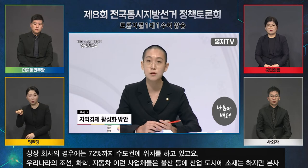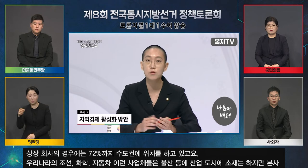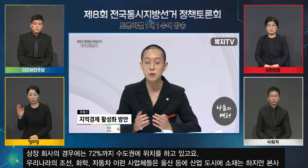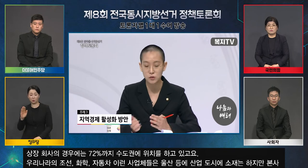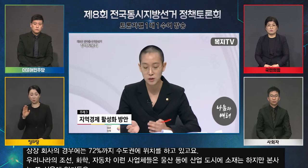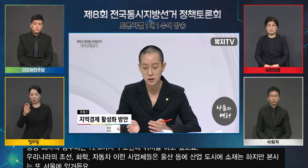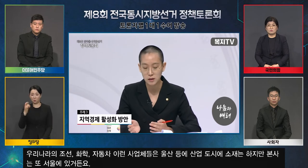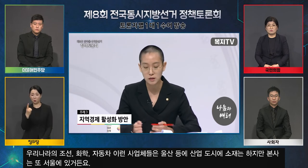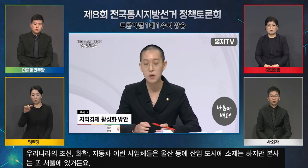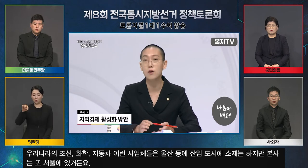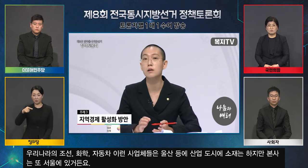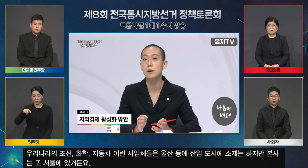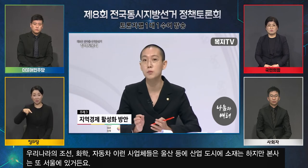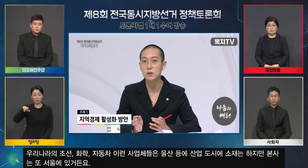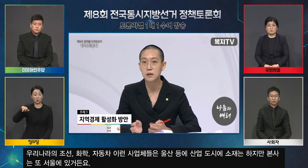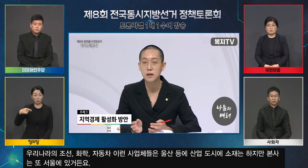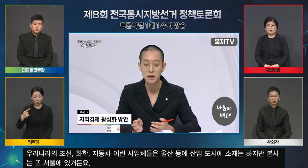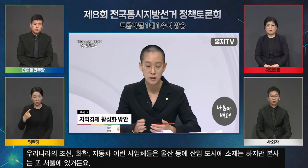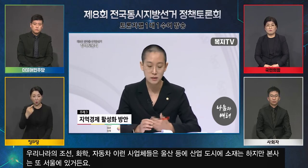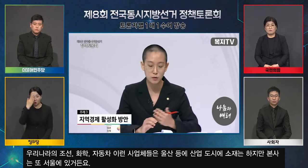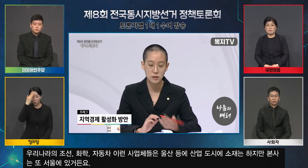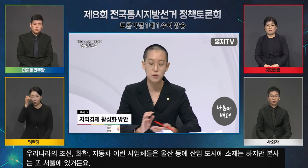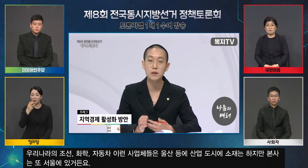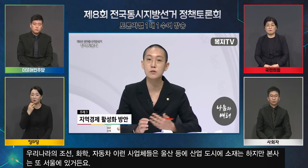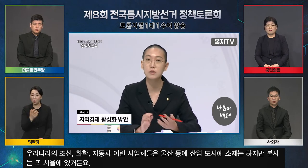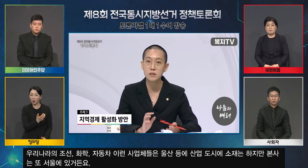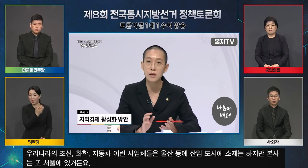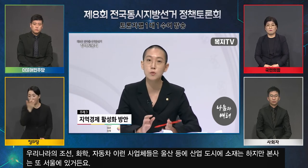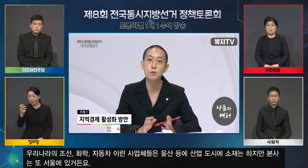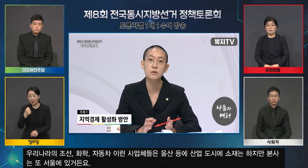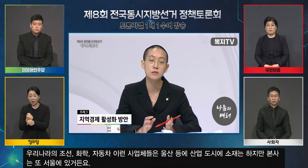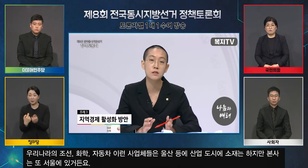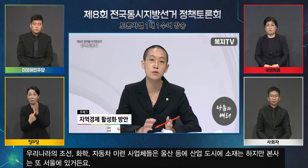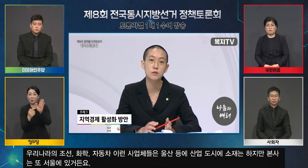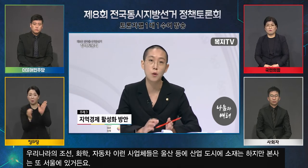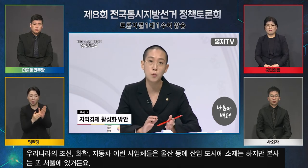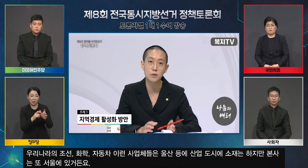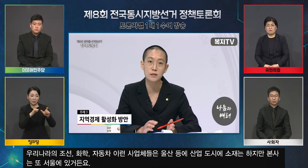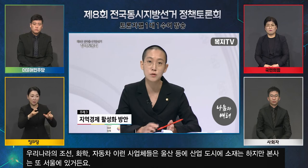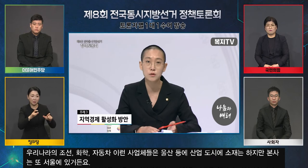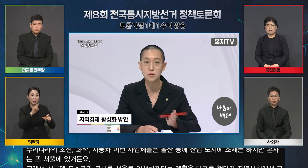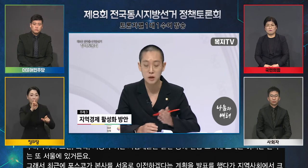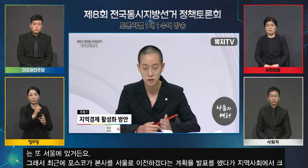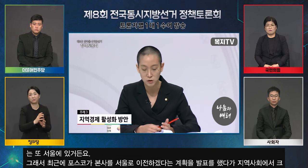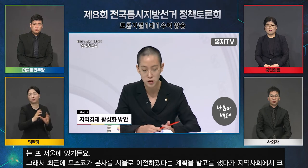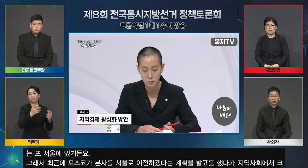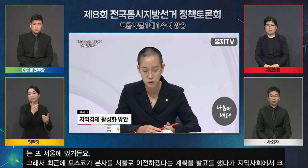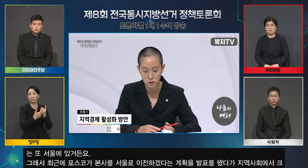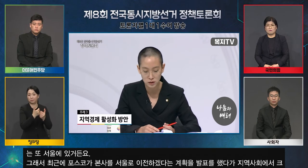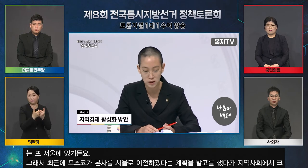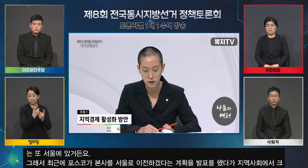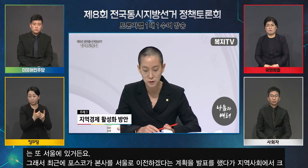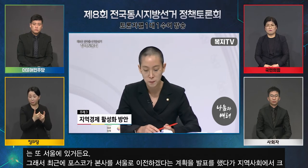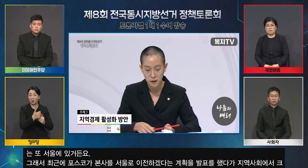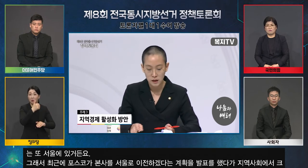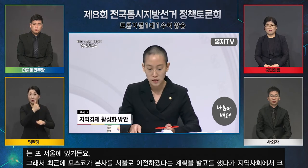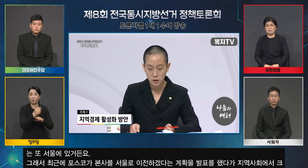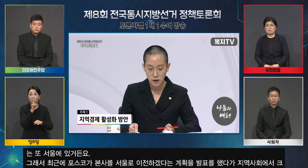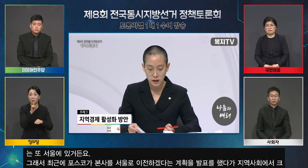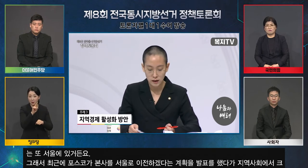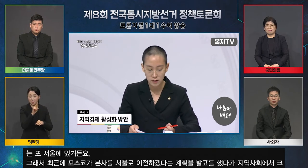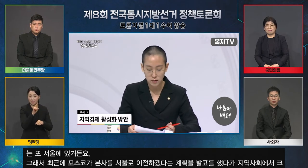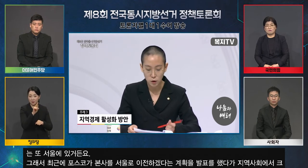본사를 서울로 이전하겠다는 계획을 발표했다가 지역사회에서 크게 요동치는 것을 겪고 나서 그런 계획을 철회한 바도 있는데요.